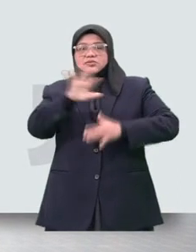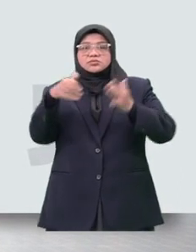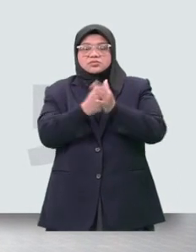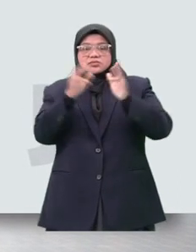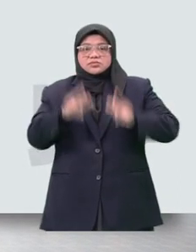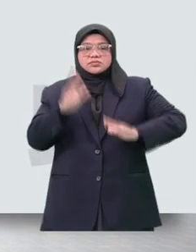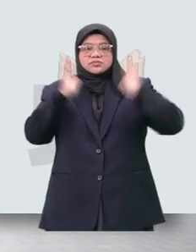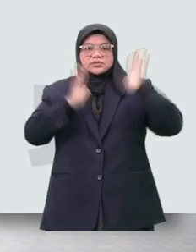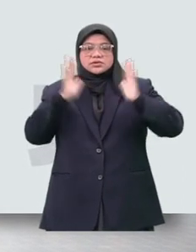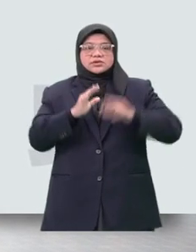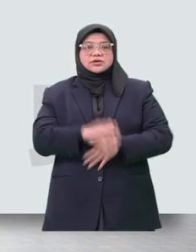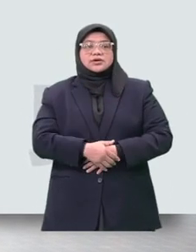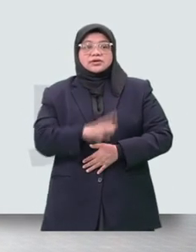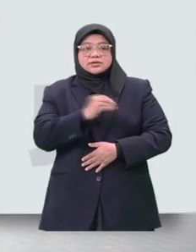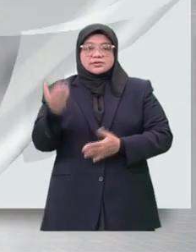Indonesia